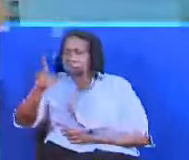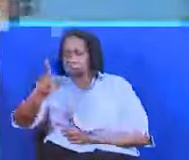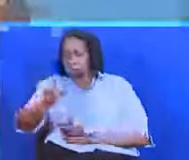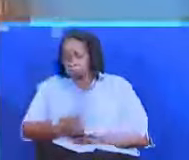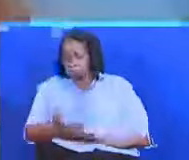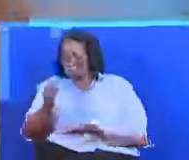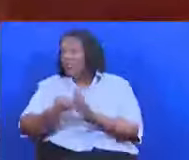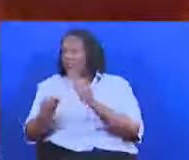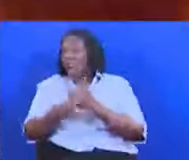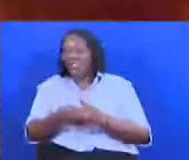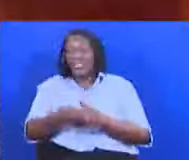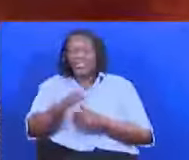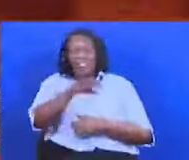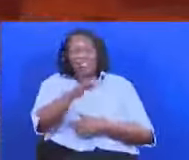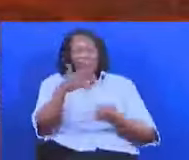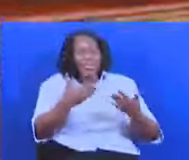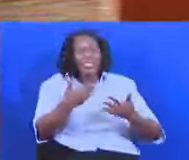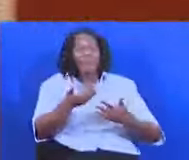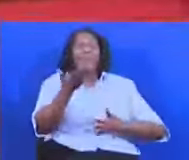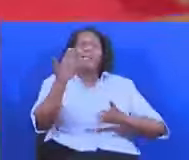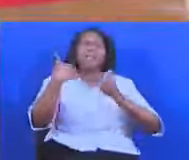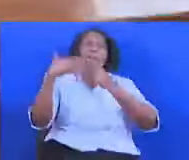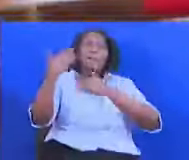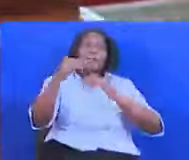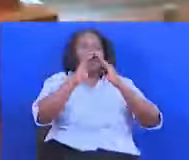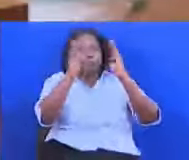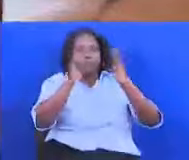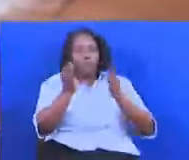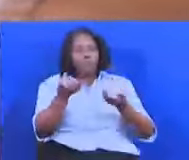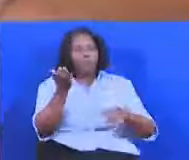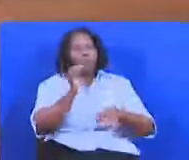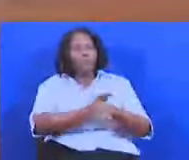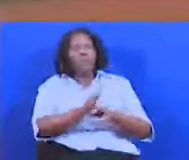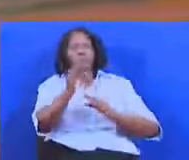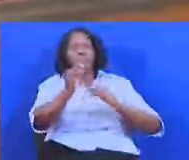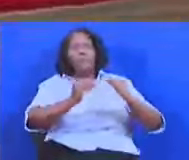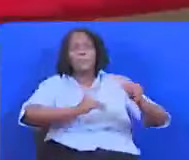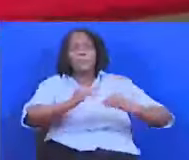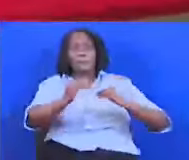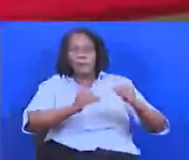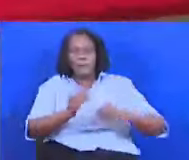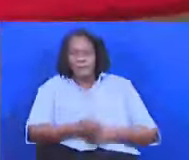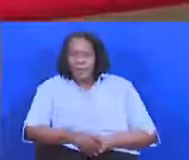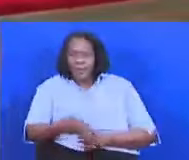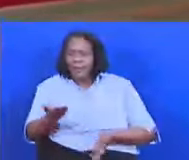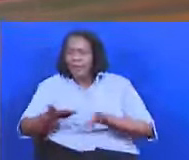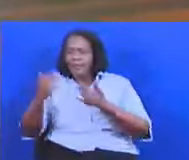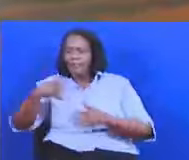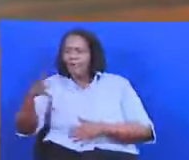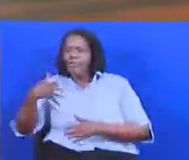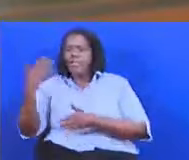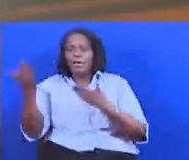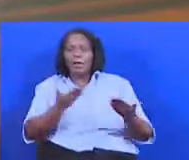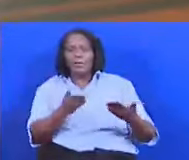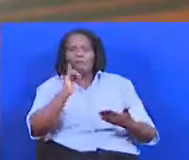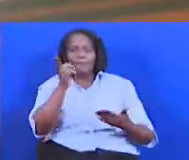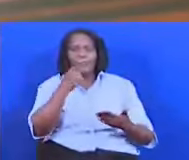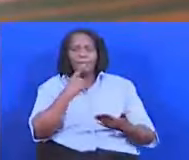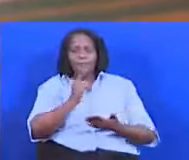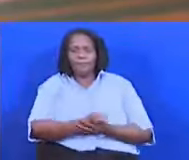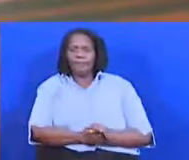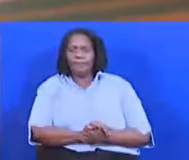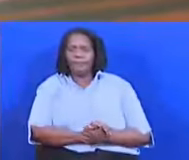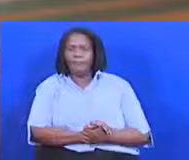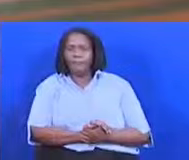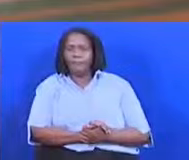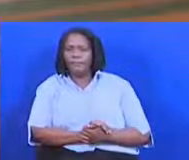la Ipembe ni la muda mrefu na miundombinu yake ni chakavu. Mheshimiwa Dr. Festo Dugange, naibu waziri, anajibu.